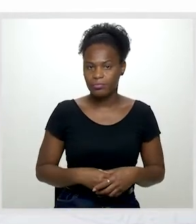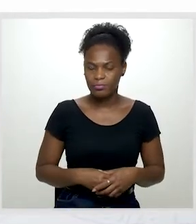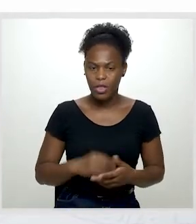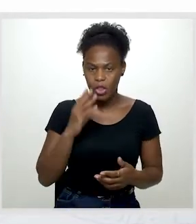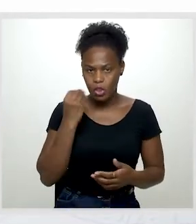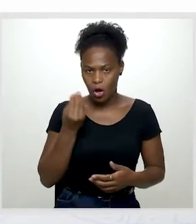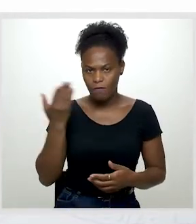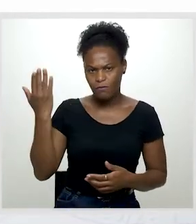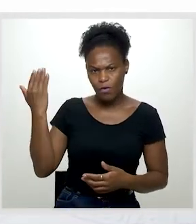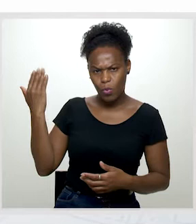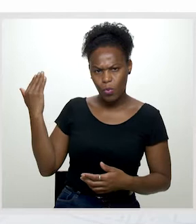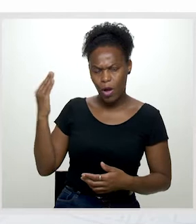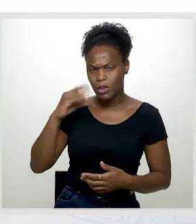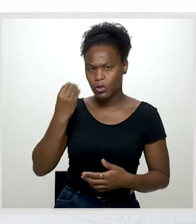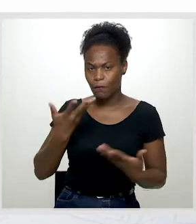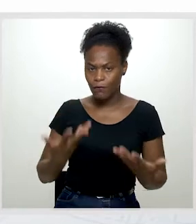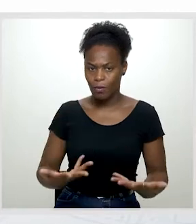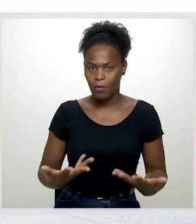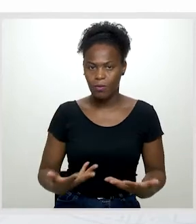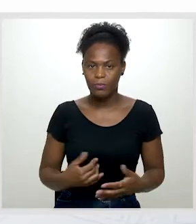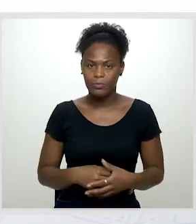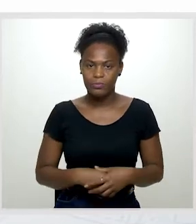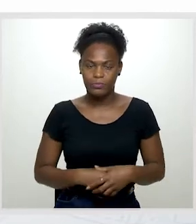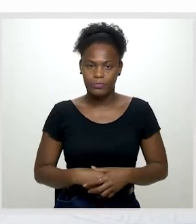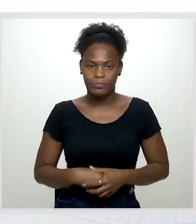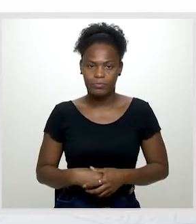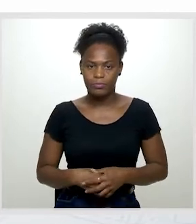Jeunes d'hier et d'aujourd'hui.